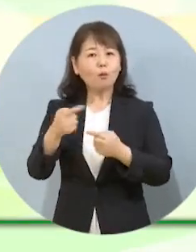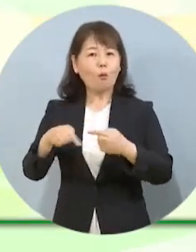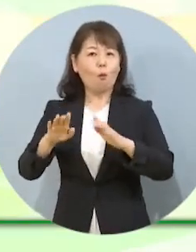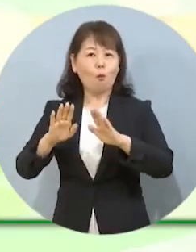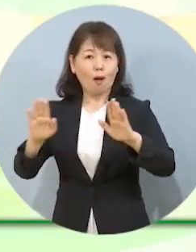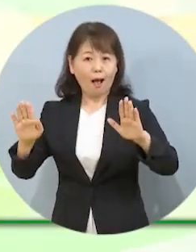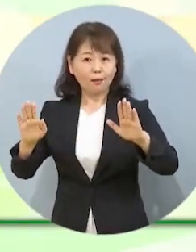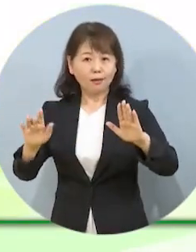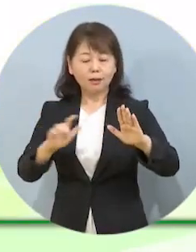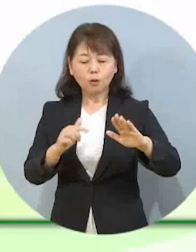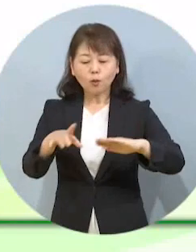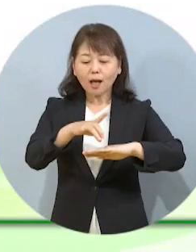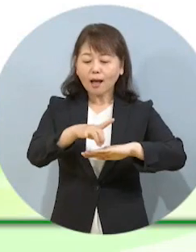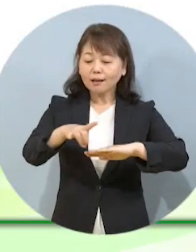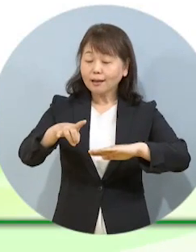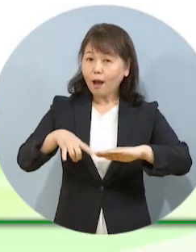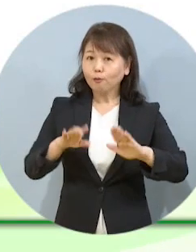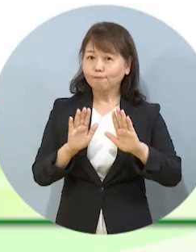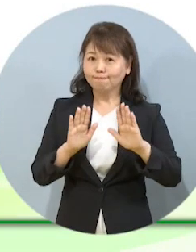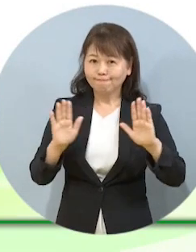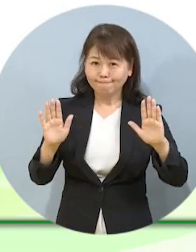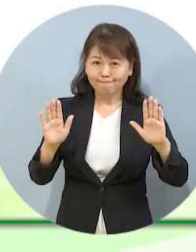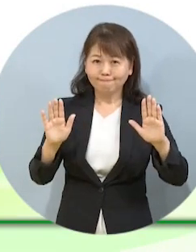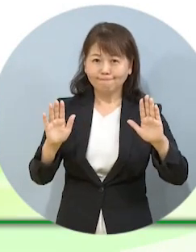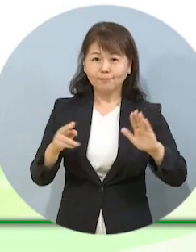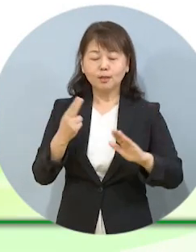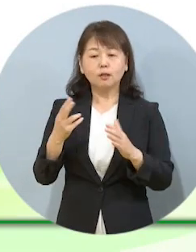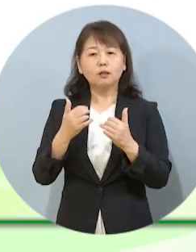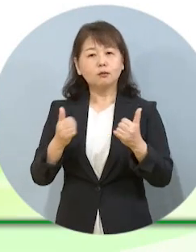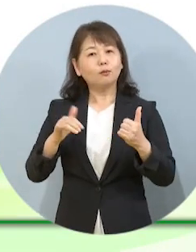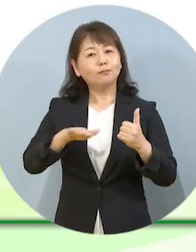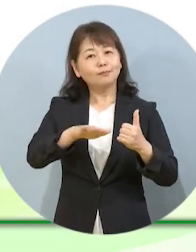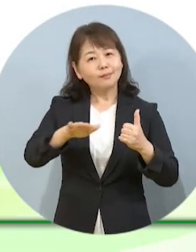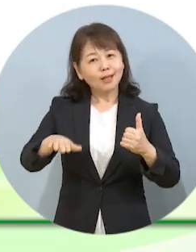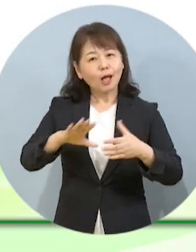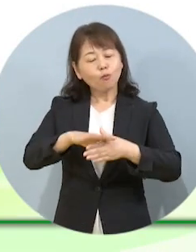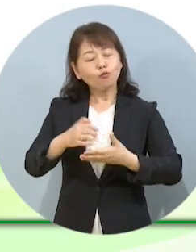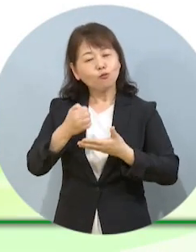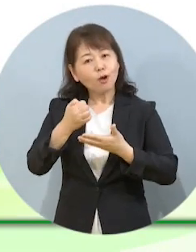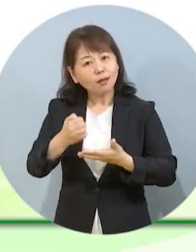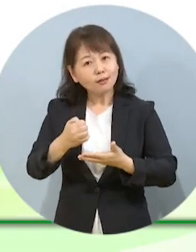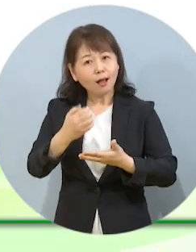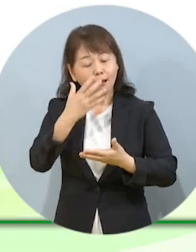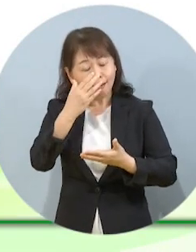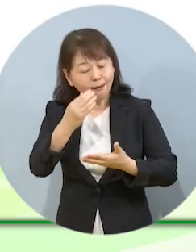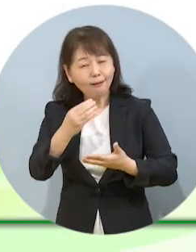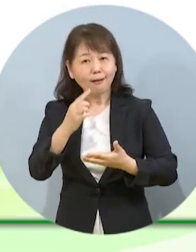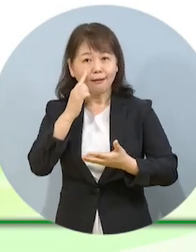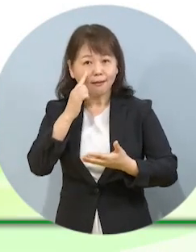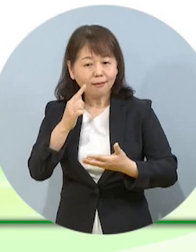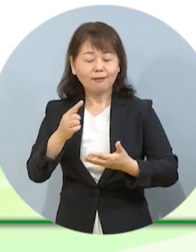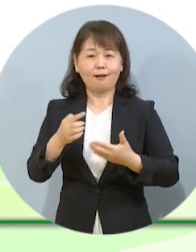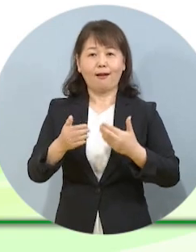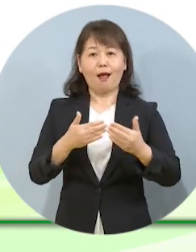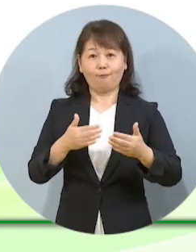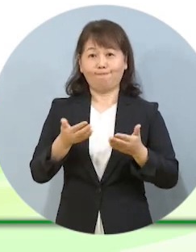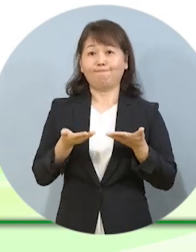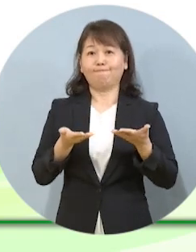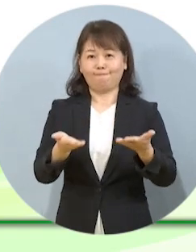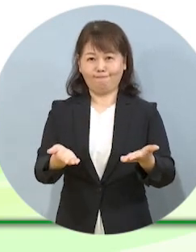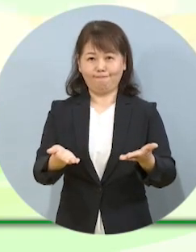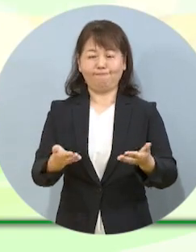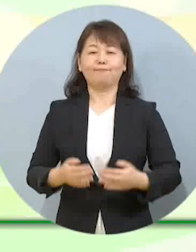まな企画事業を実施することで、都民が文化財に触れる機会を提供する事業です。